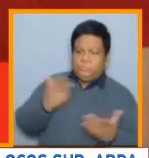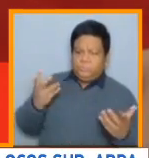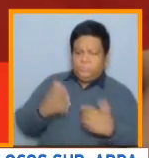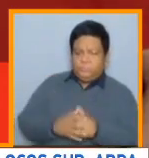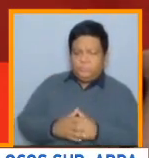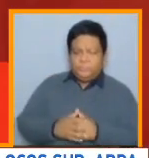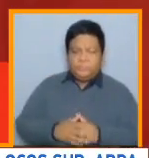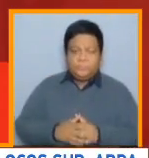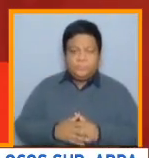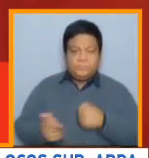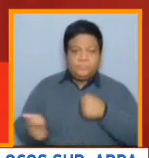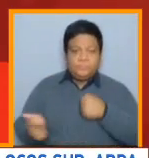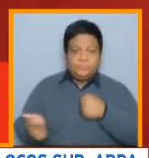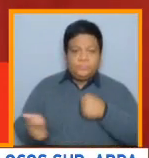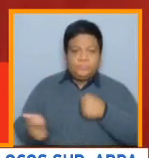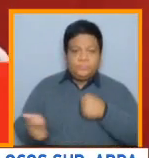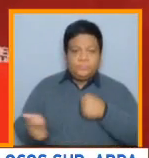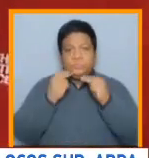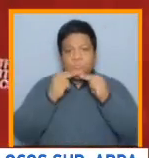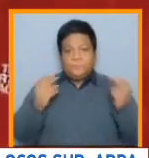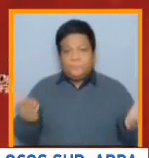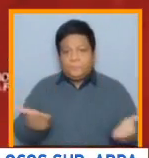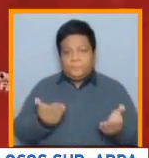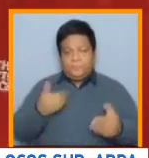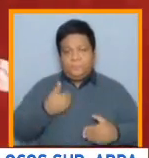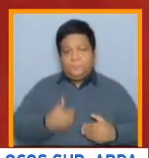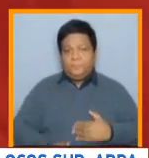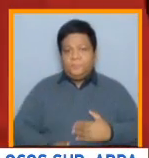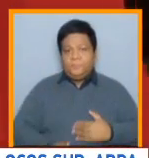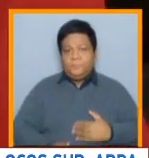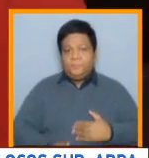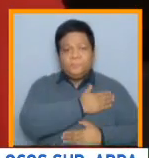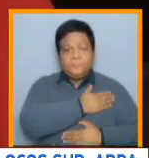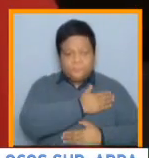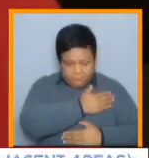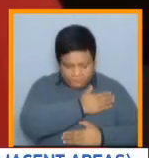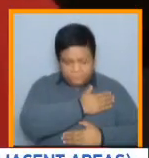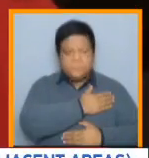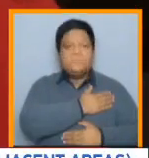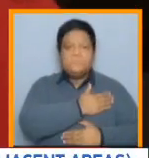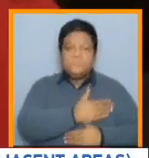sa Maynila. Mai Bermudez, Buong Puso para sa Pilipino.